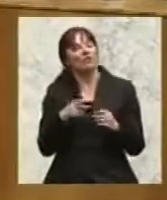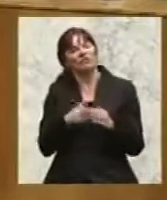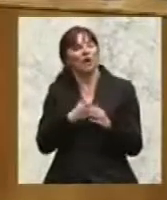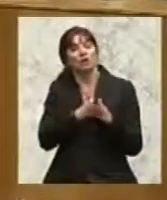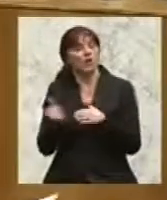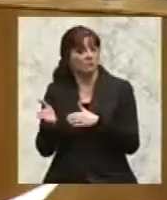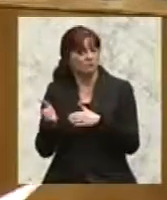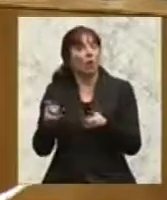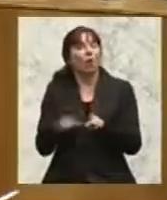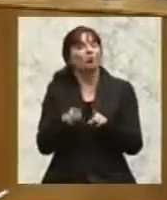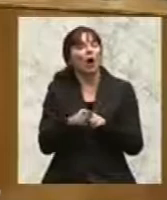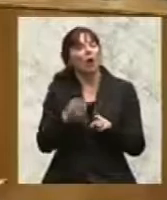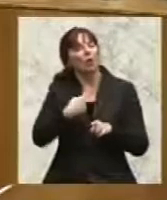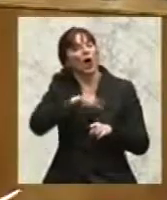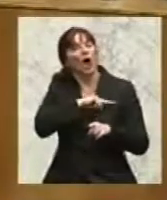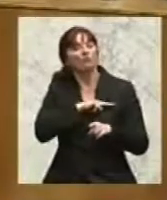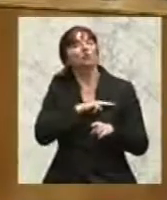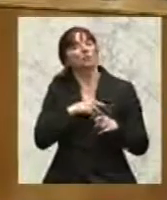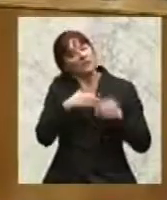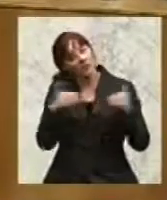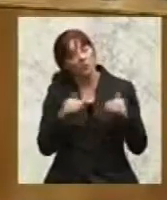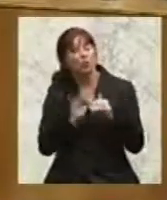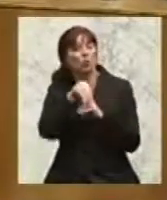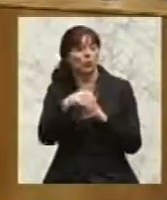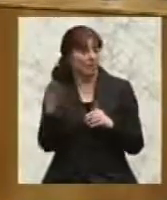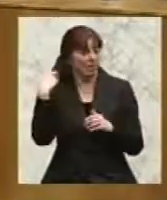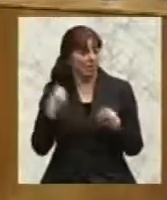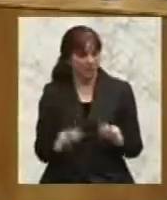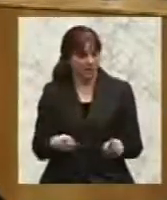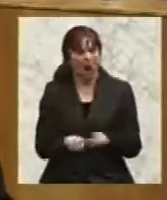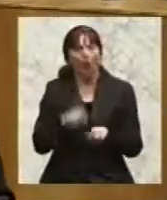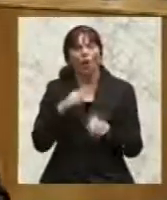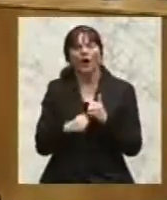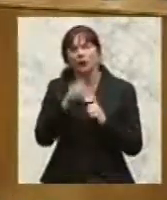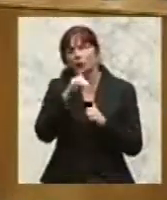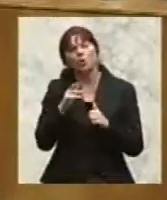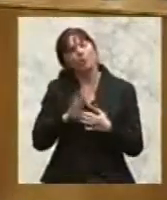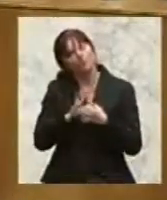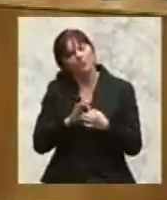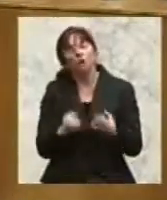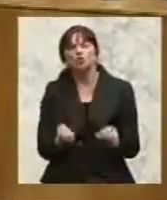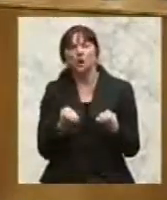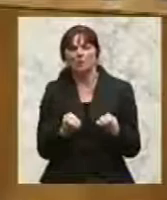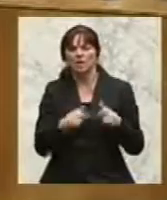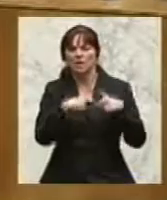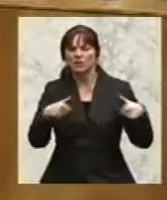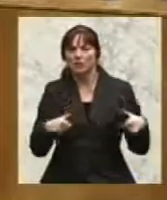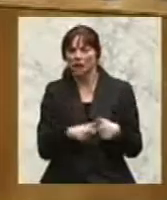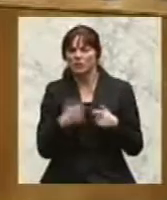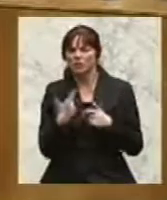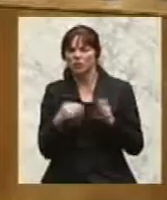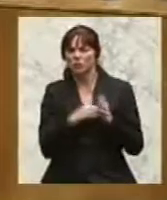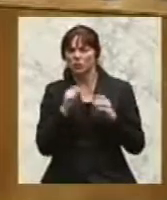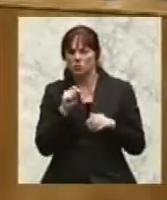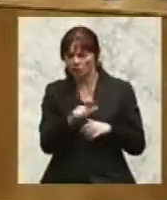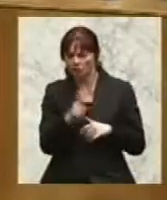die Haftungsgrenzen überschritten worden sind. Darüber hinaus hat der Rechnungshof gemäß dem Stabilitätspakt 2012 auch festzustellen, wenn